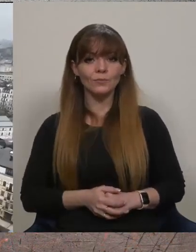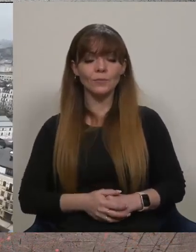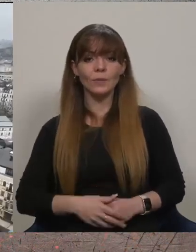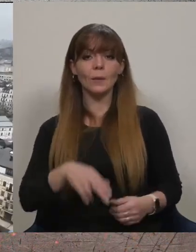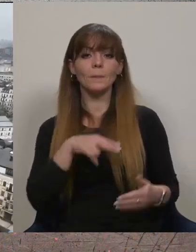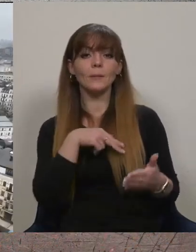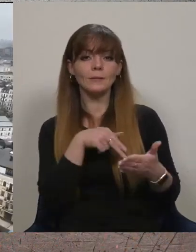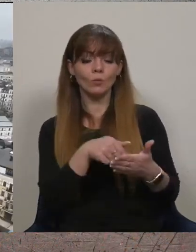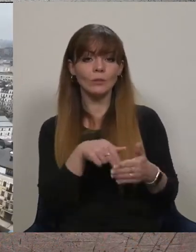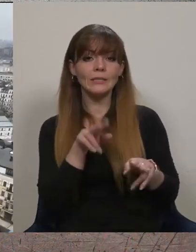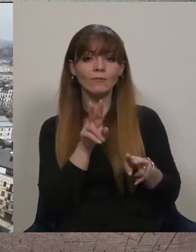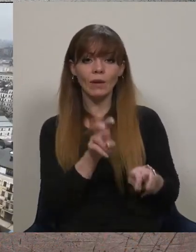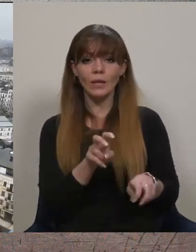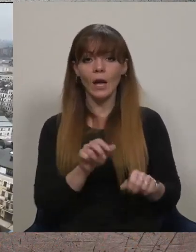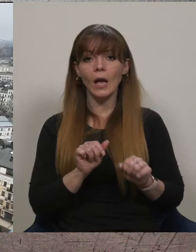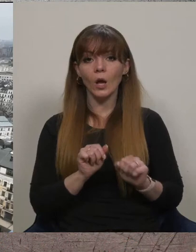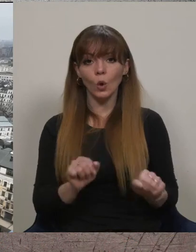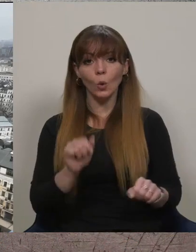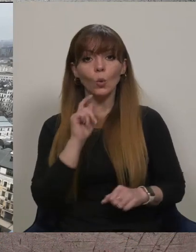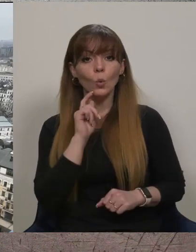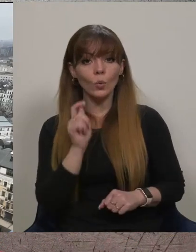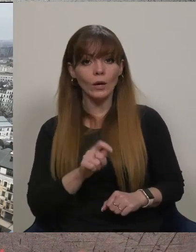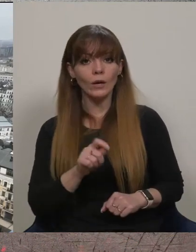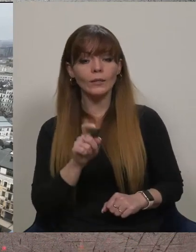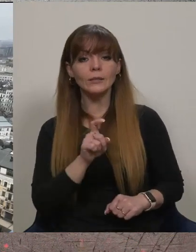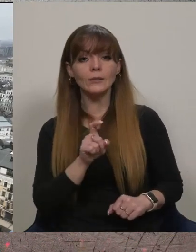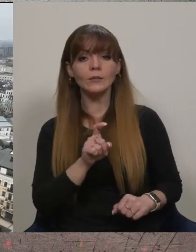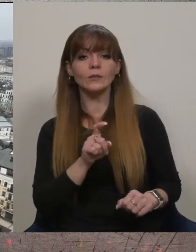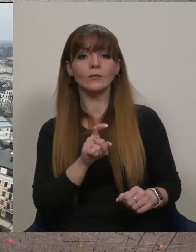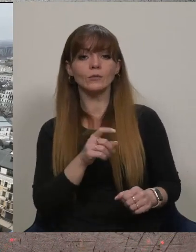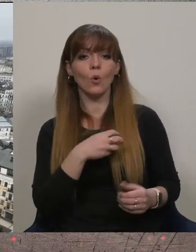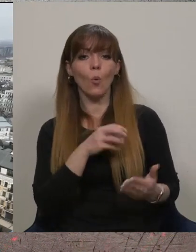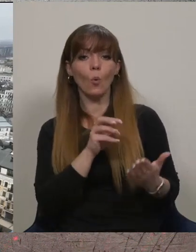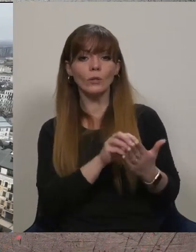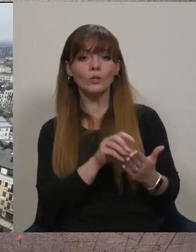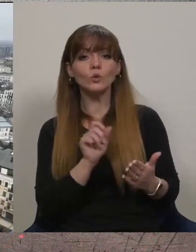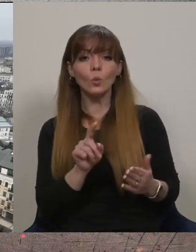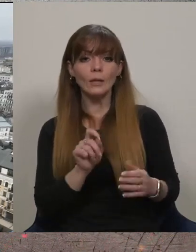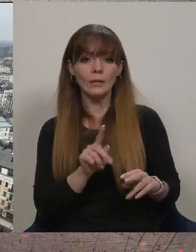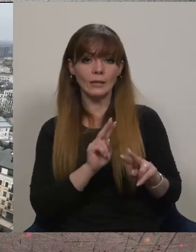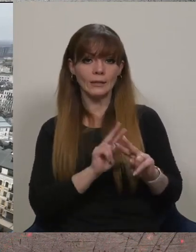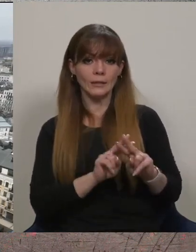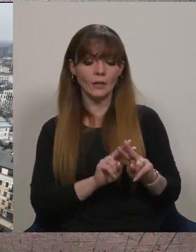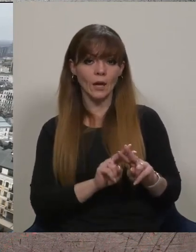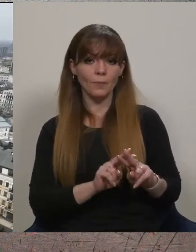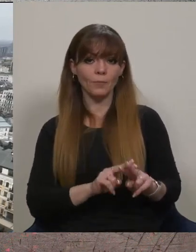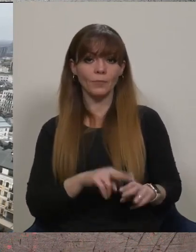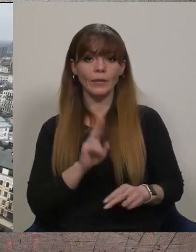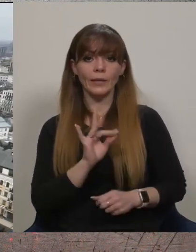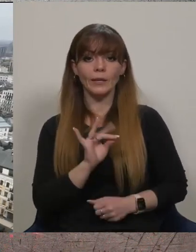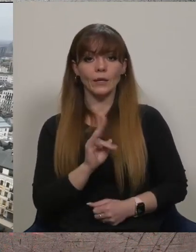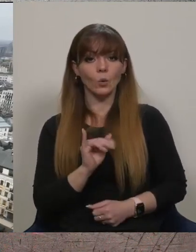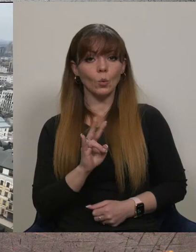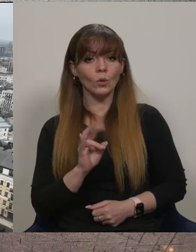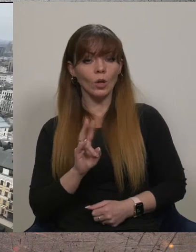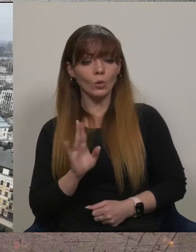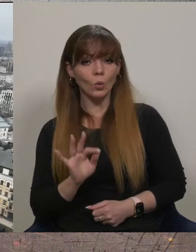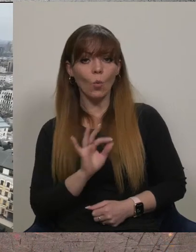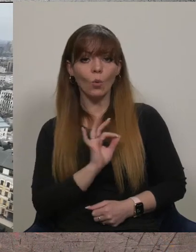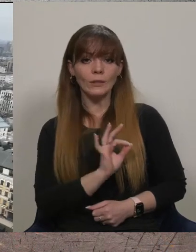Присвоєно звання Герой України з удостоєнням ордена Золота Зірка Крикуненку